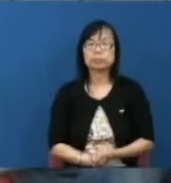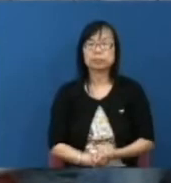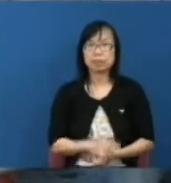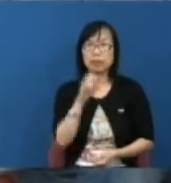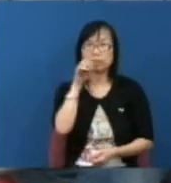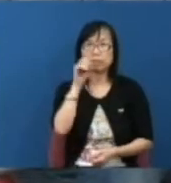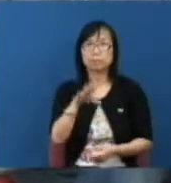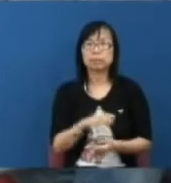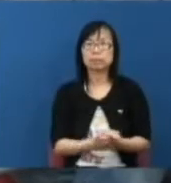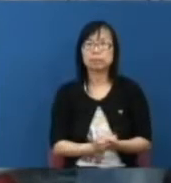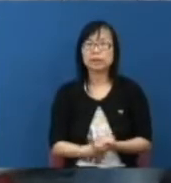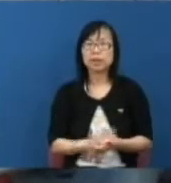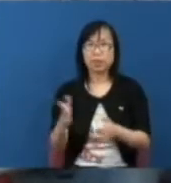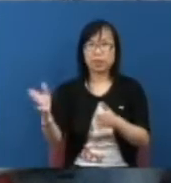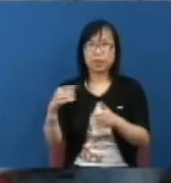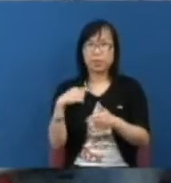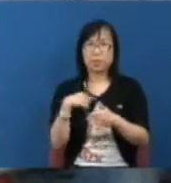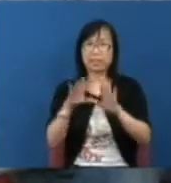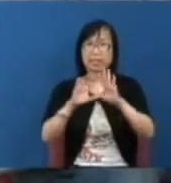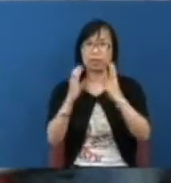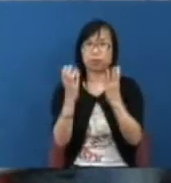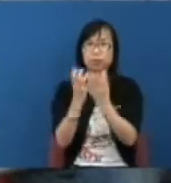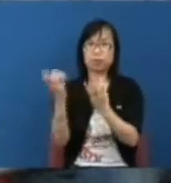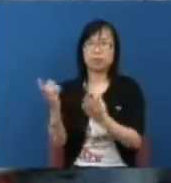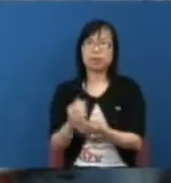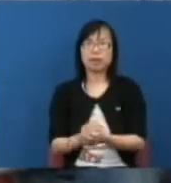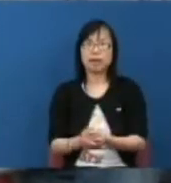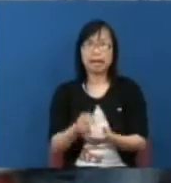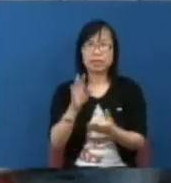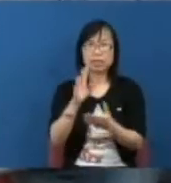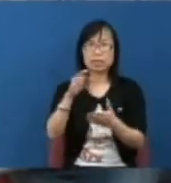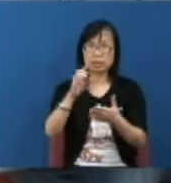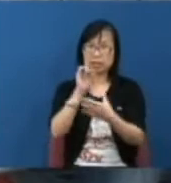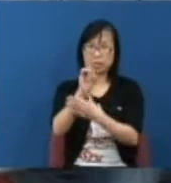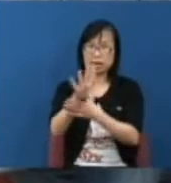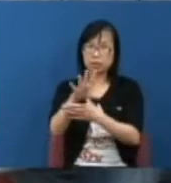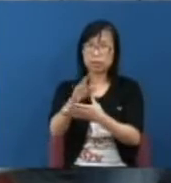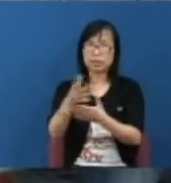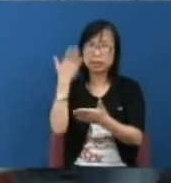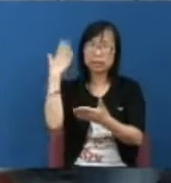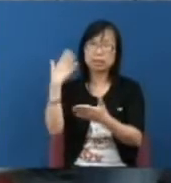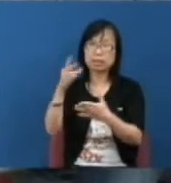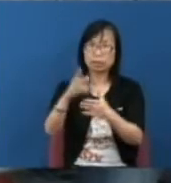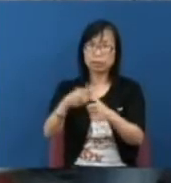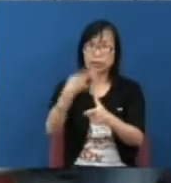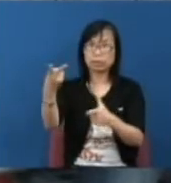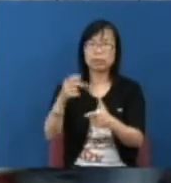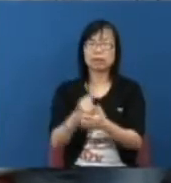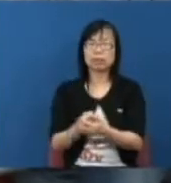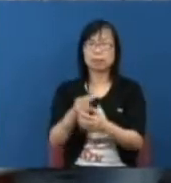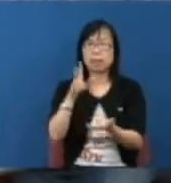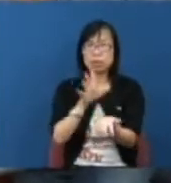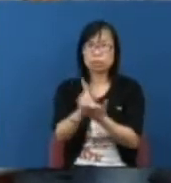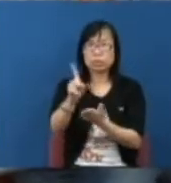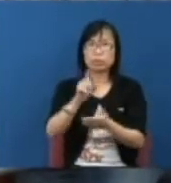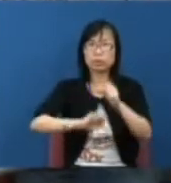個 scheme 啦。 我哋 其實啱啱早兩個月，我哋咧自己同專業動力一班工程師啊、職師